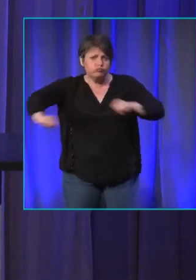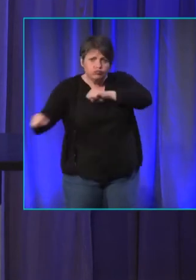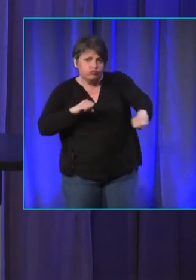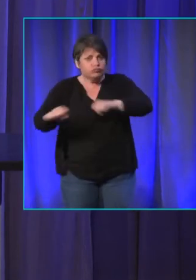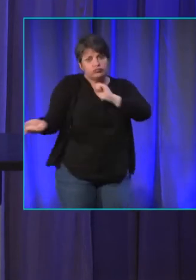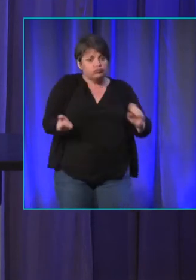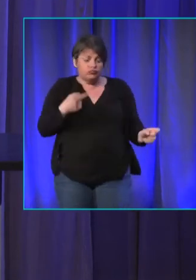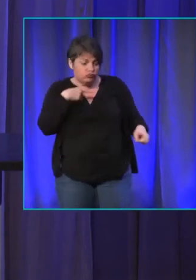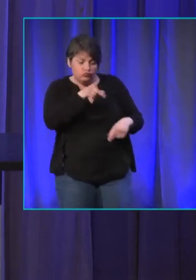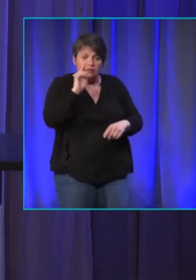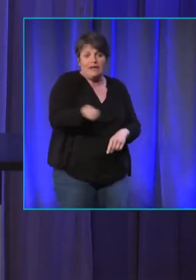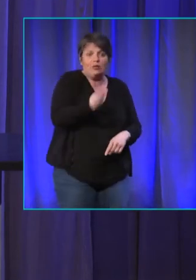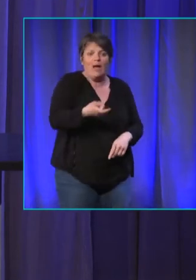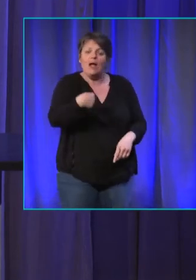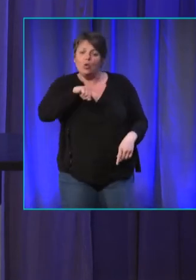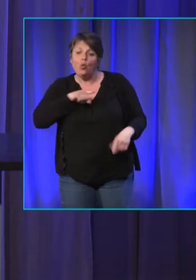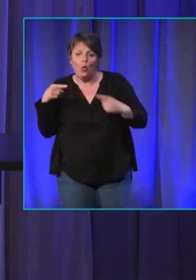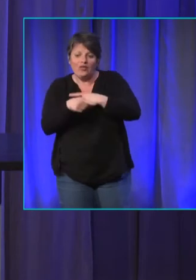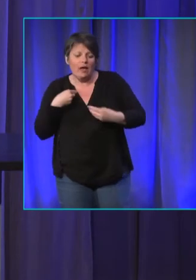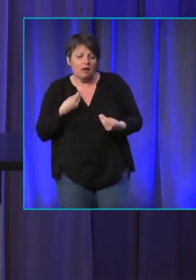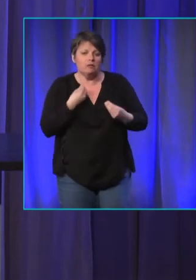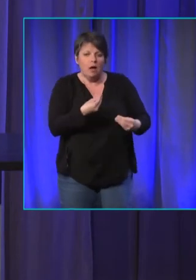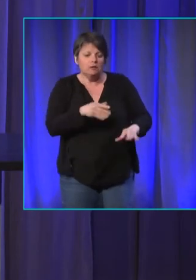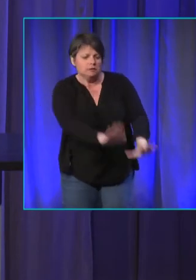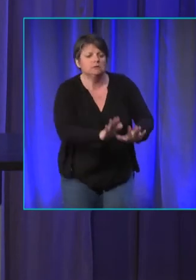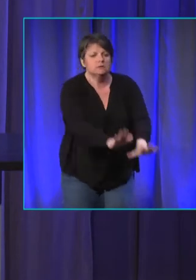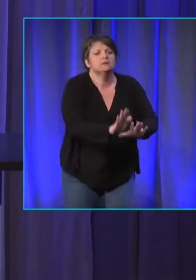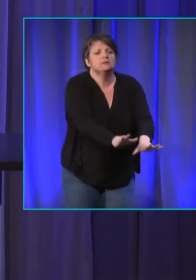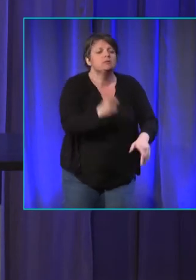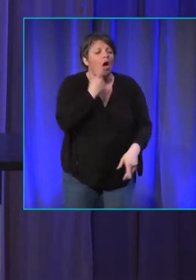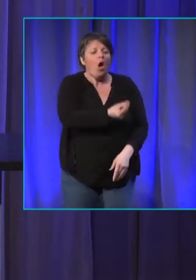est les premiers freins à l'activité spontanée des enfants.